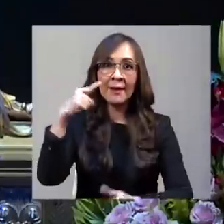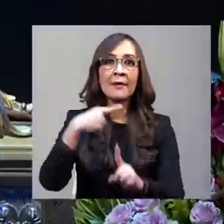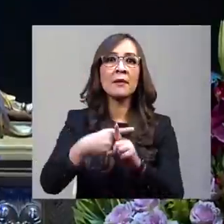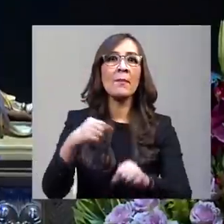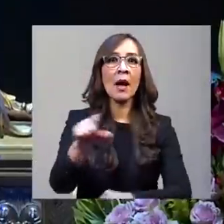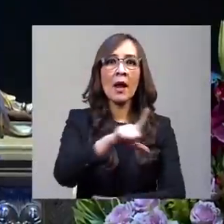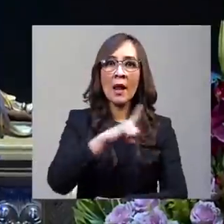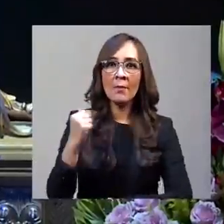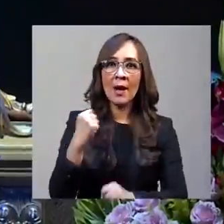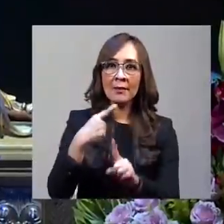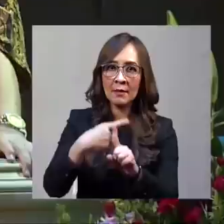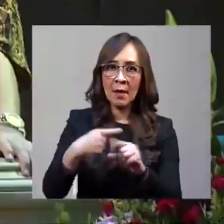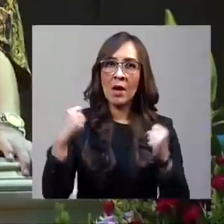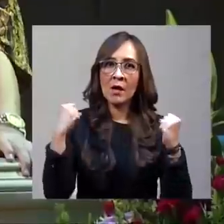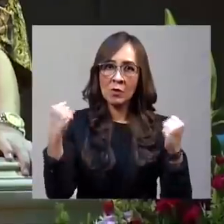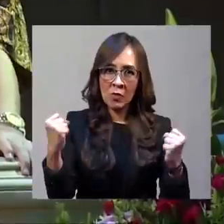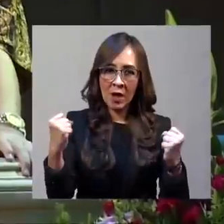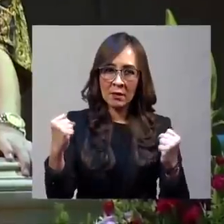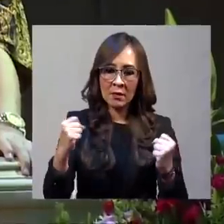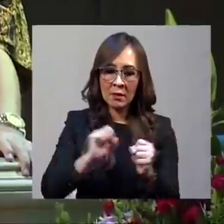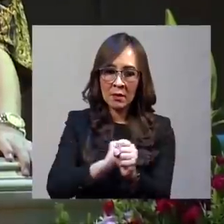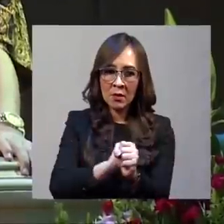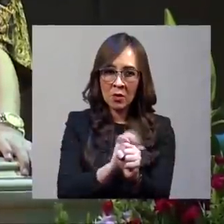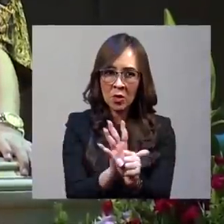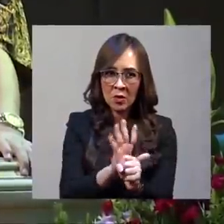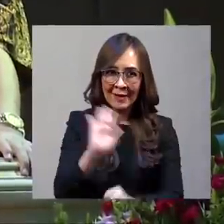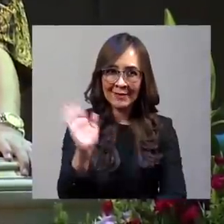Corona tidak boleh membuat kita makin lama makin lemah.